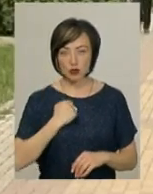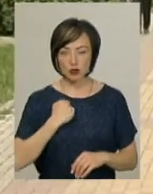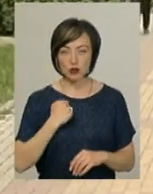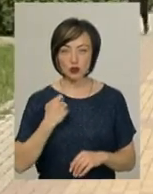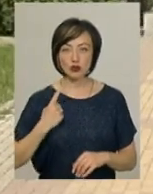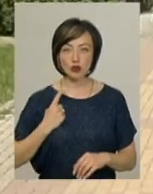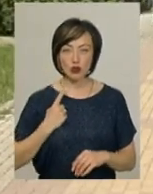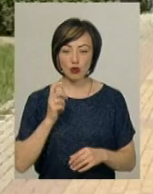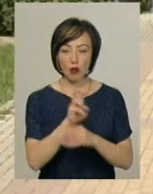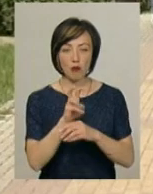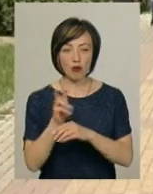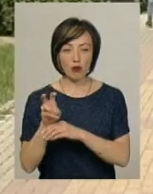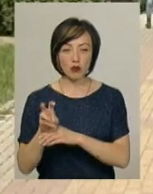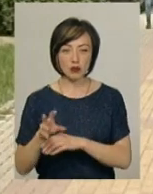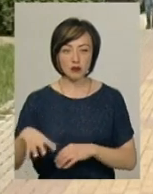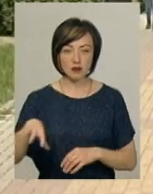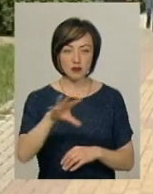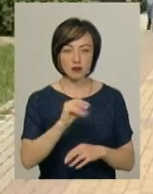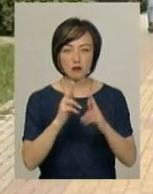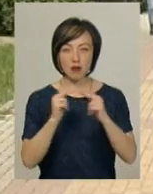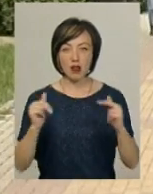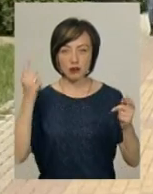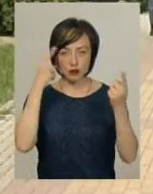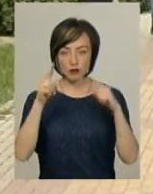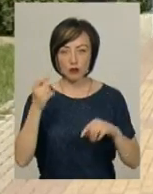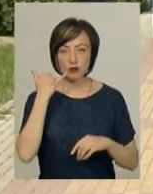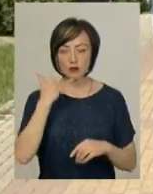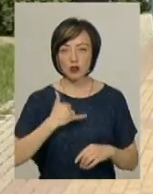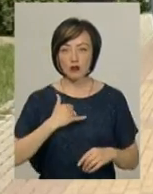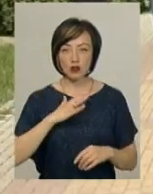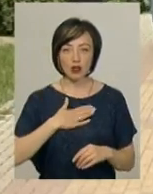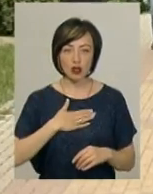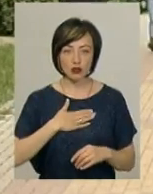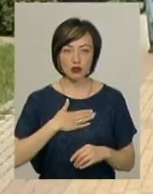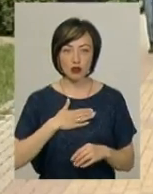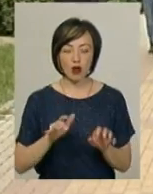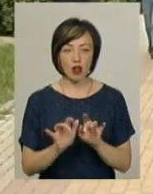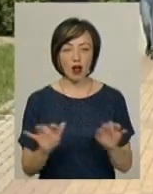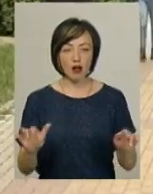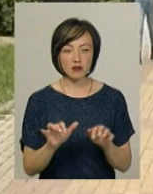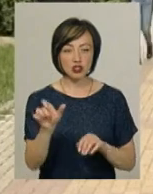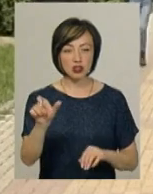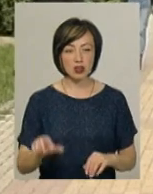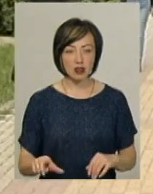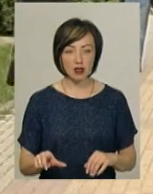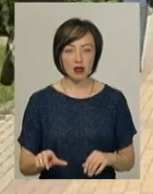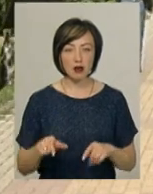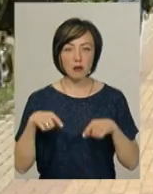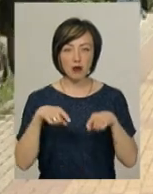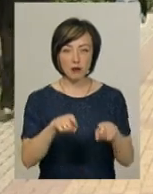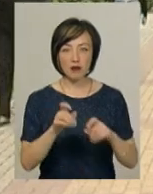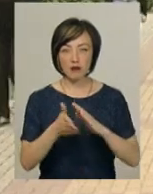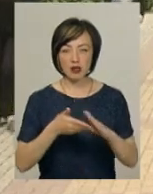робив обход кругом Палацу творчості, позвонив до нашого клавішника. Він прибіг